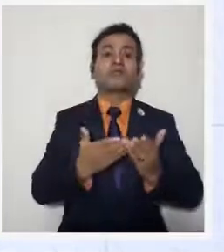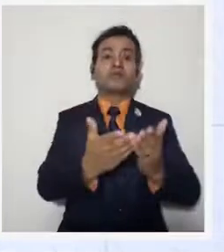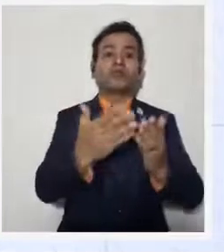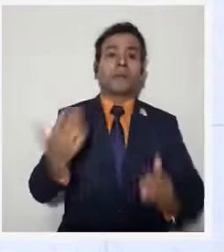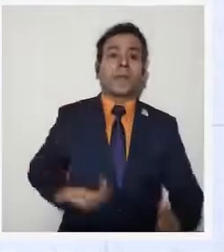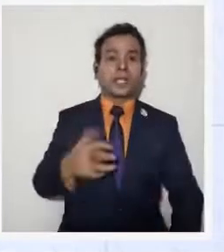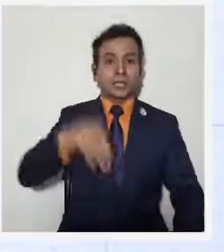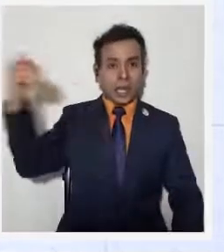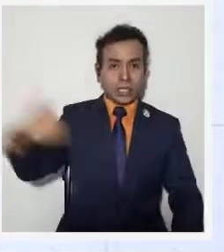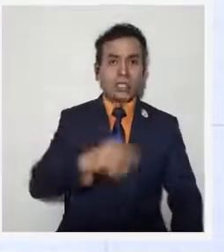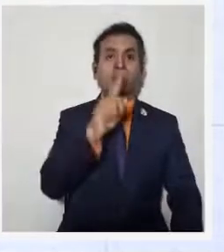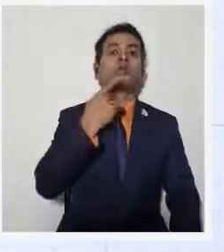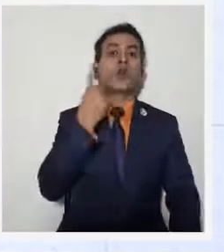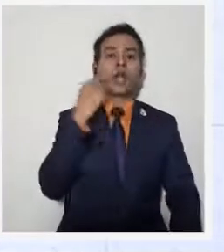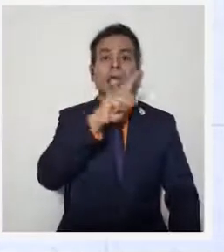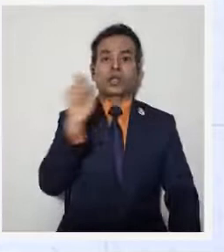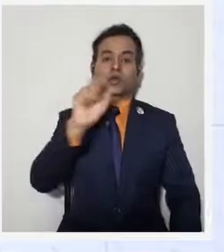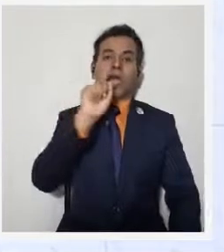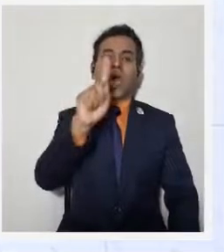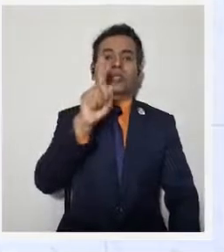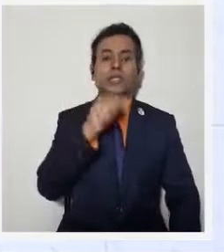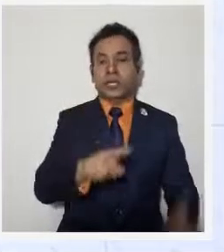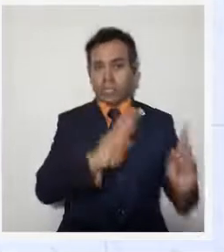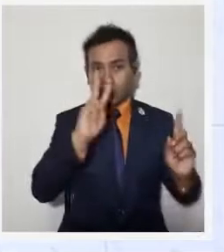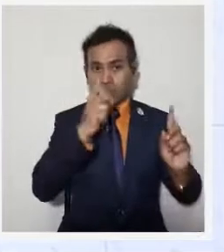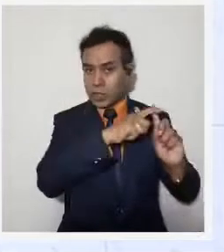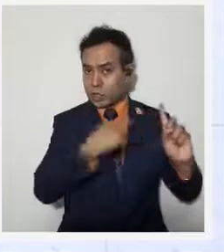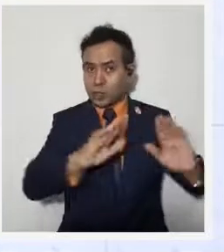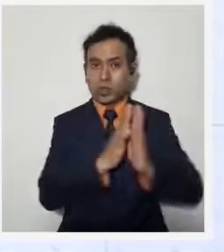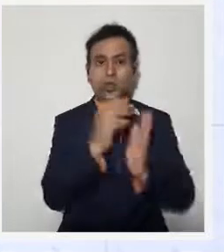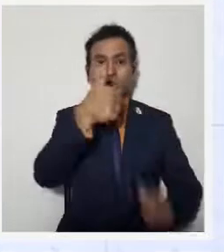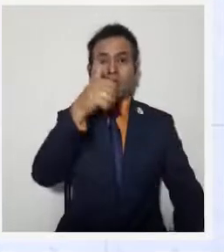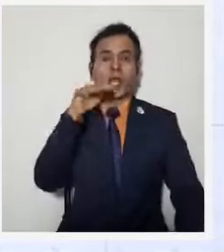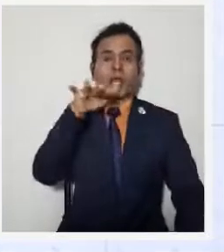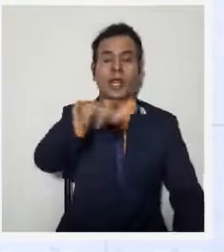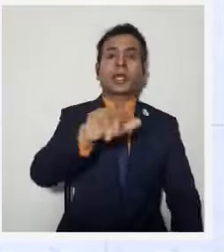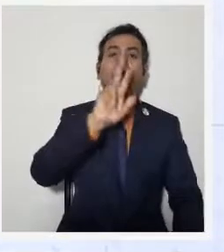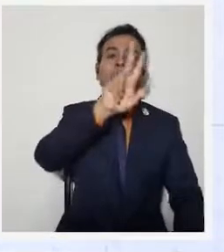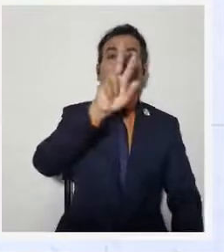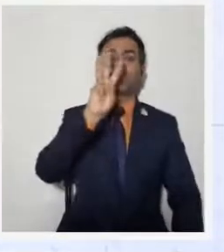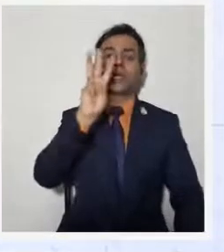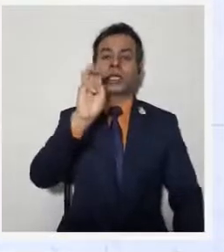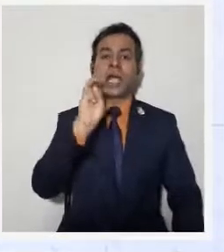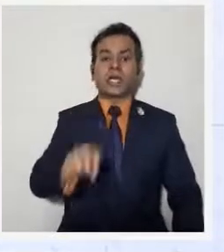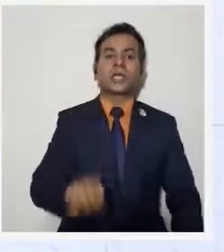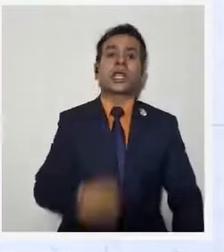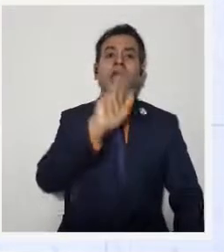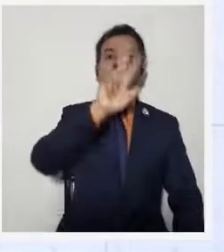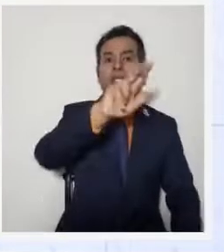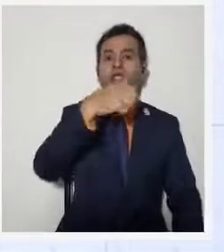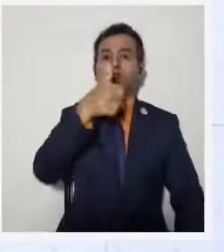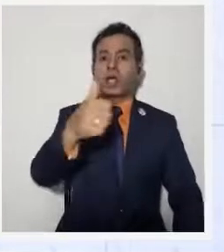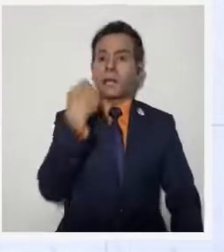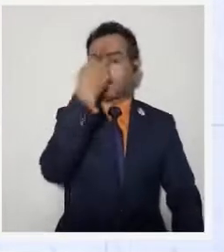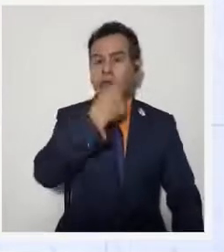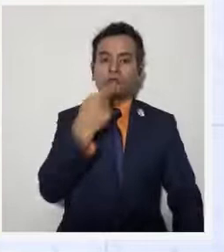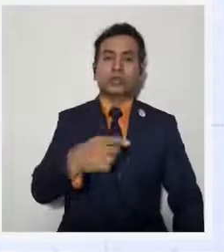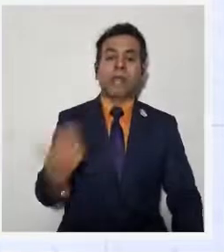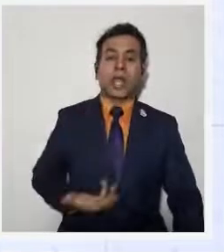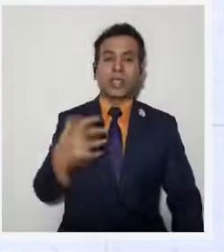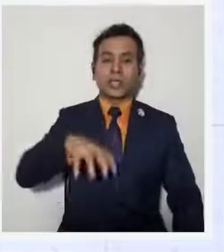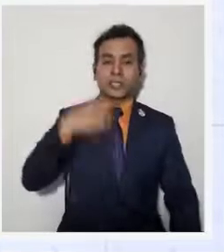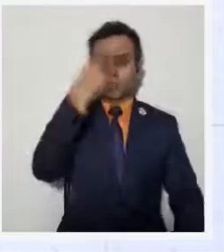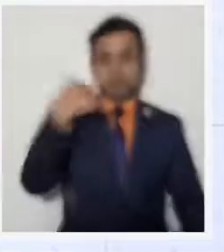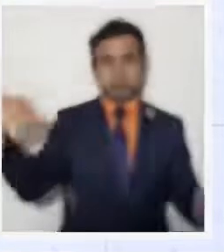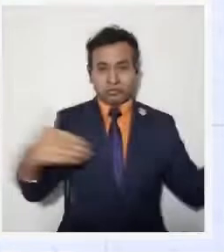বিমানবন্দরে 382 জন, স্থলবন্দরে 344 জন এবং সমুদ্রবন্দরে 101 জন। এ পর্যন্ত স্ক্রিনিং করা হয়েছে